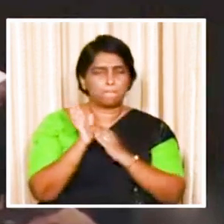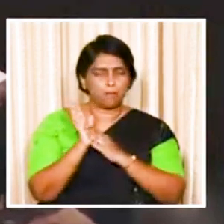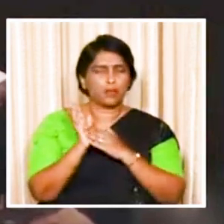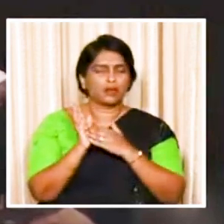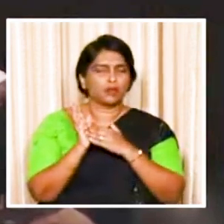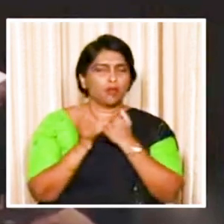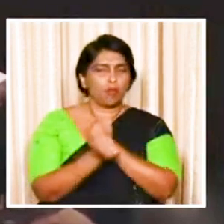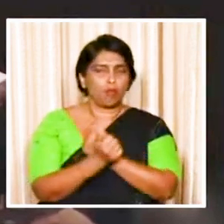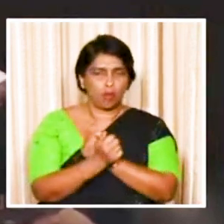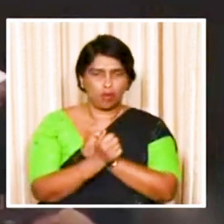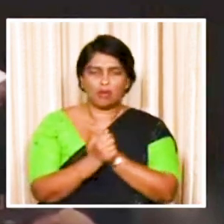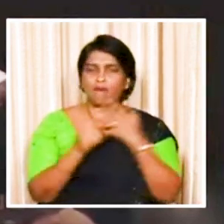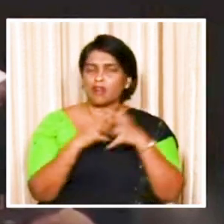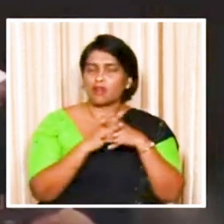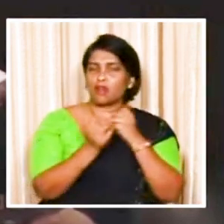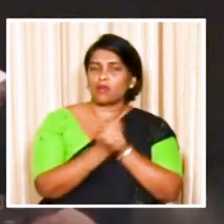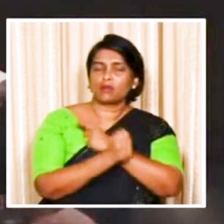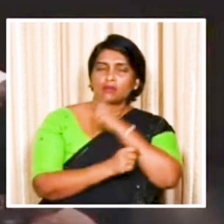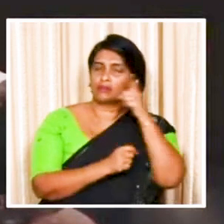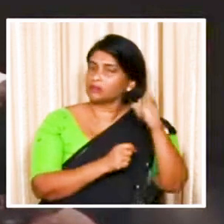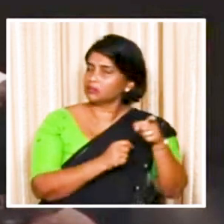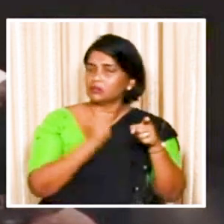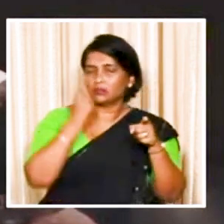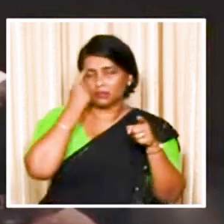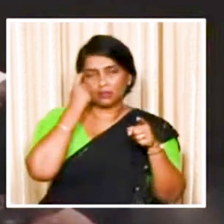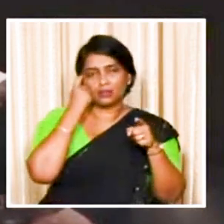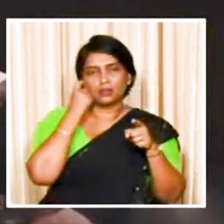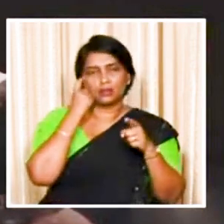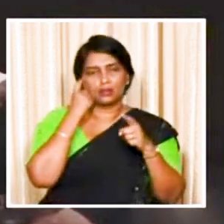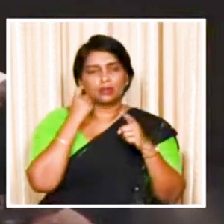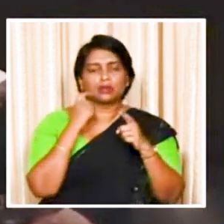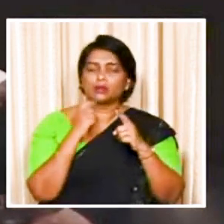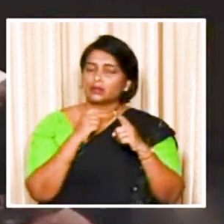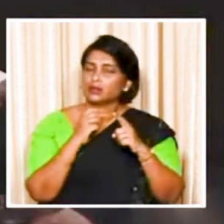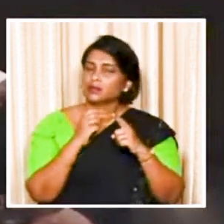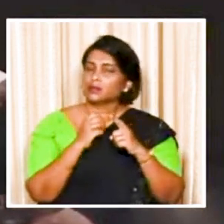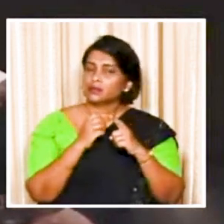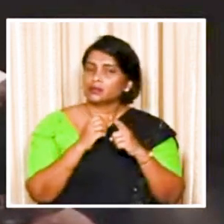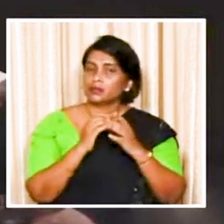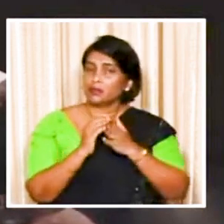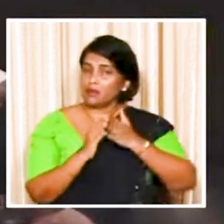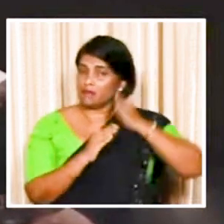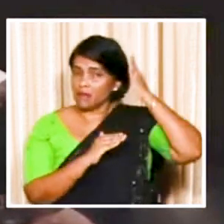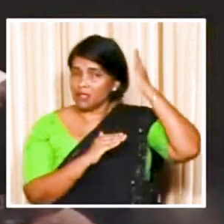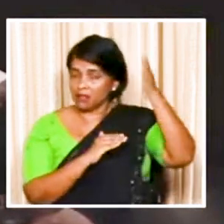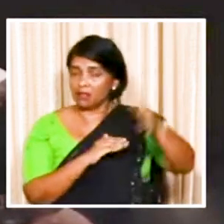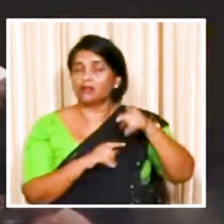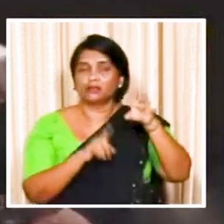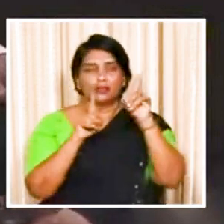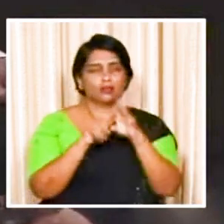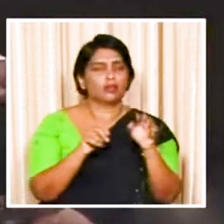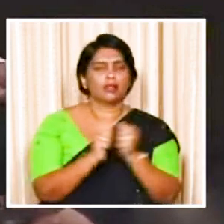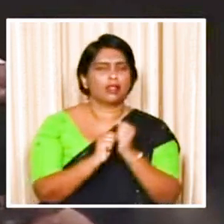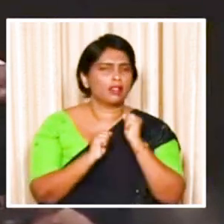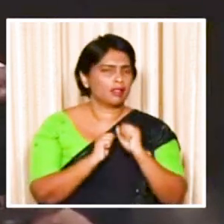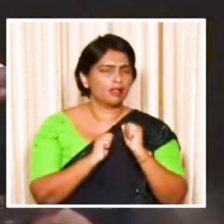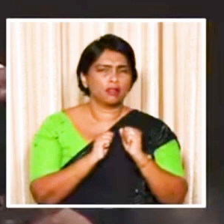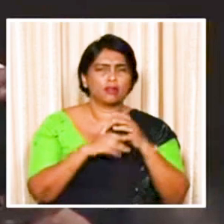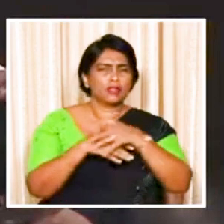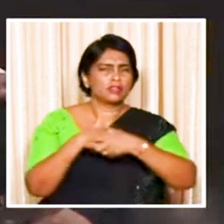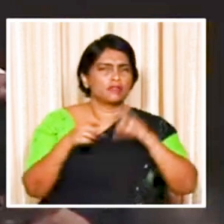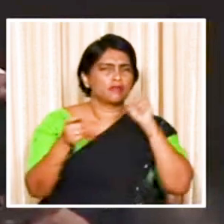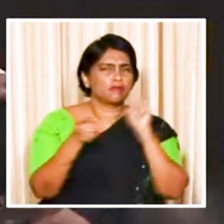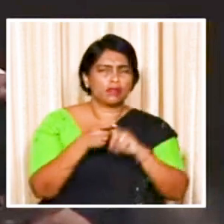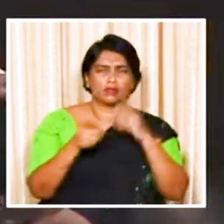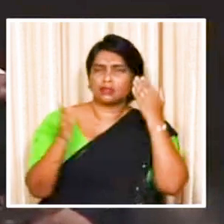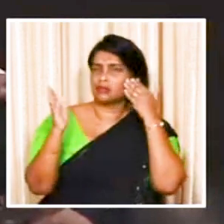எறிந்திருக்கிறார்கள். இவ்வளவு தூரம் என்னத்துக்கு உங்களுக்கு இந்த இனவாத சிந்தனை? ஏன் இவ்வளவு தூரம் நீங்கள் ஆழமாக இனவெறியோடு இதனை பார்க்கிறீர்கள்?